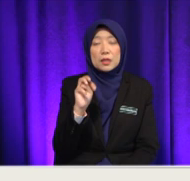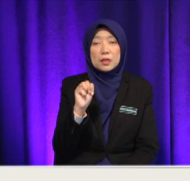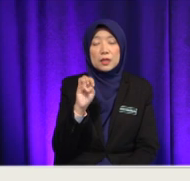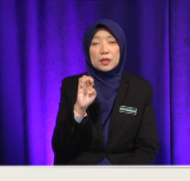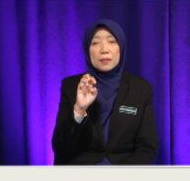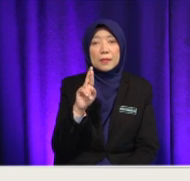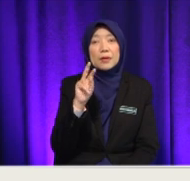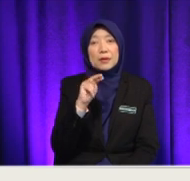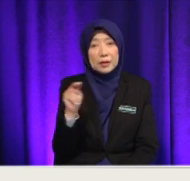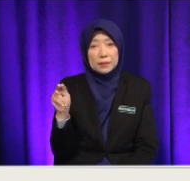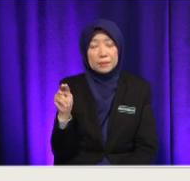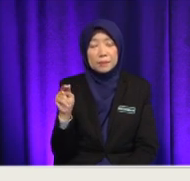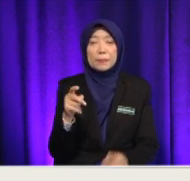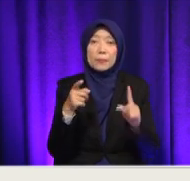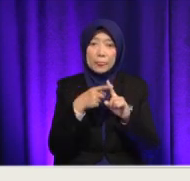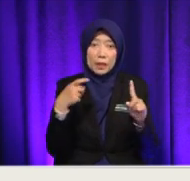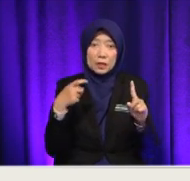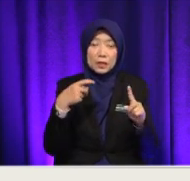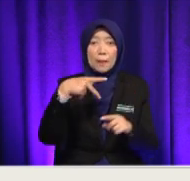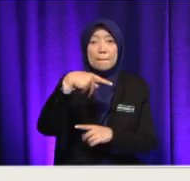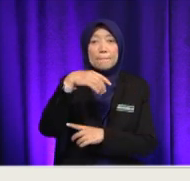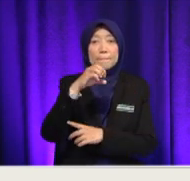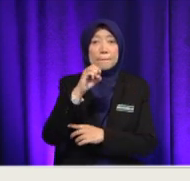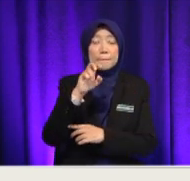apabila daripada polimer yang rantai yang